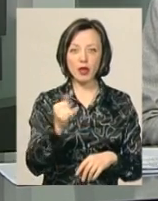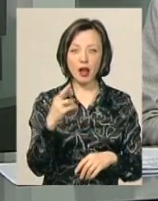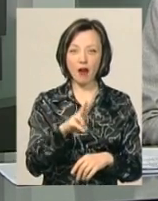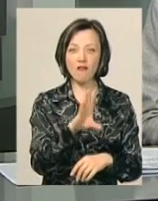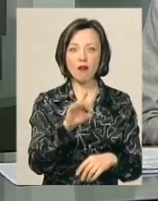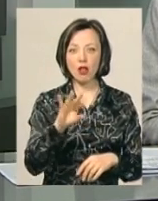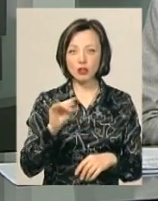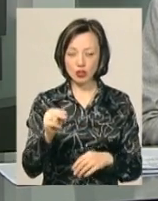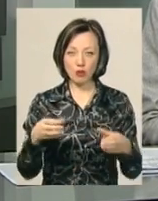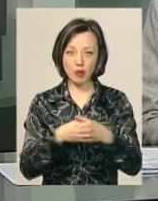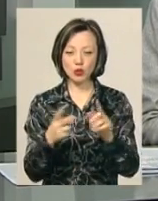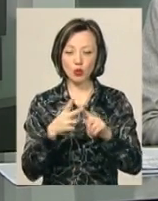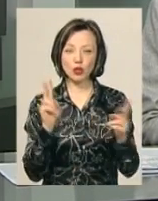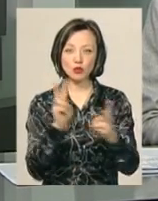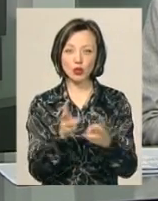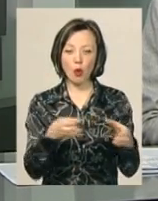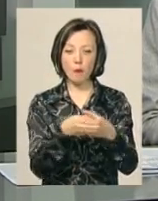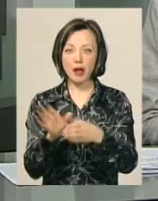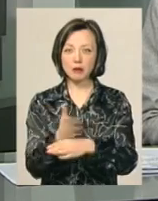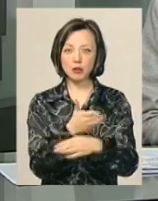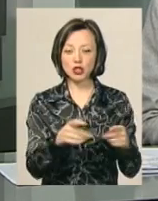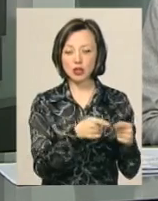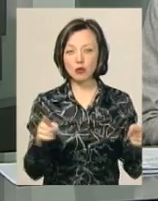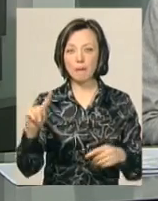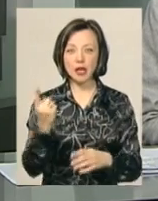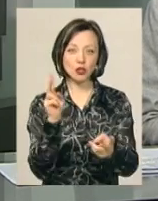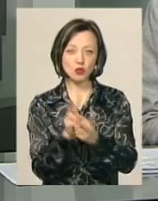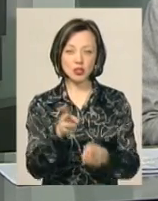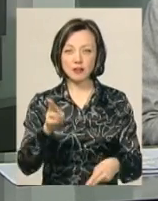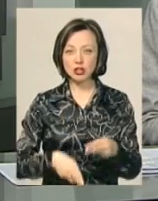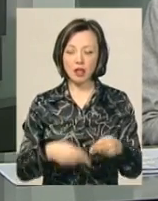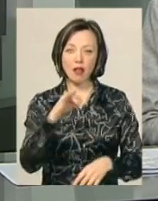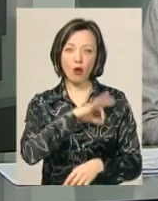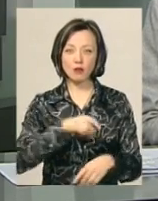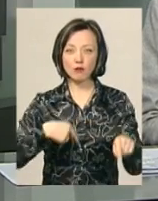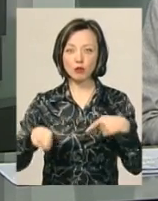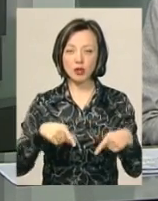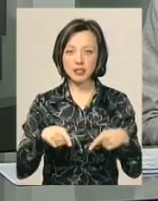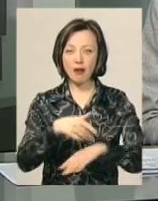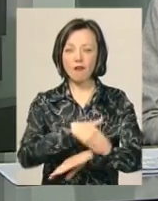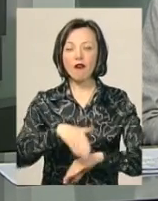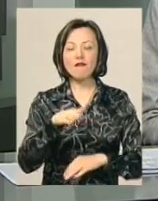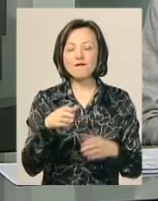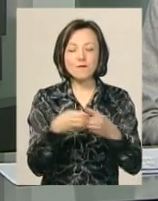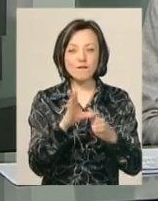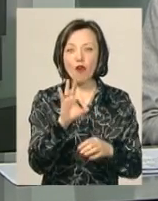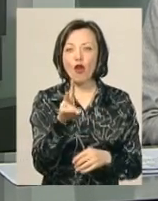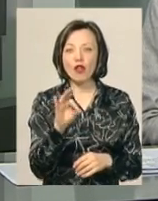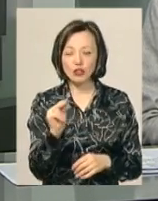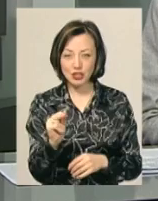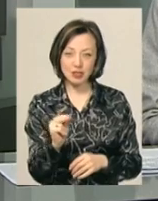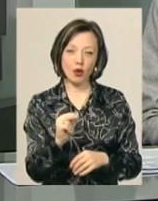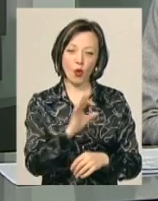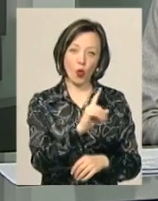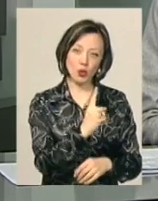Волочиський «Агробізнес». Це друга зустріч команд у міжсезоння. Перша, нагадаю, завершилася на користь футболістів із Волочиська – 1-0. За